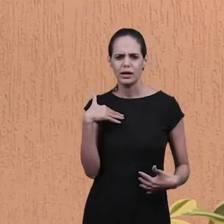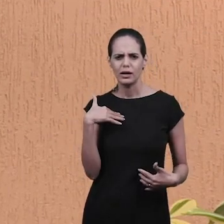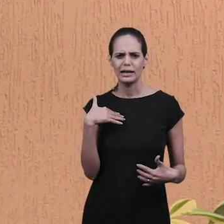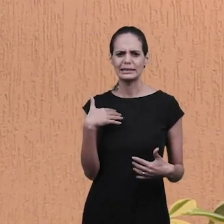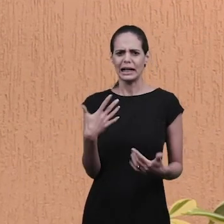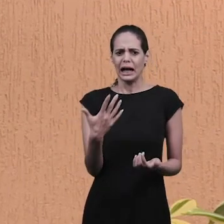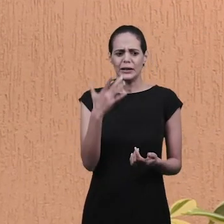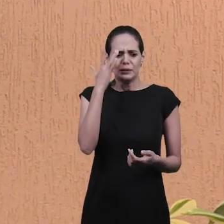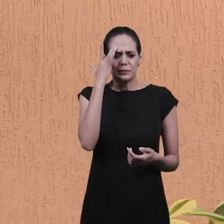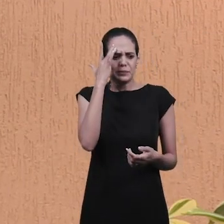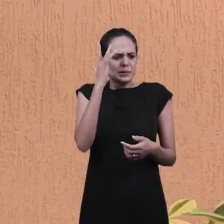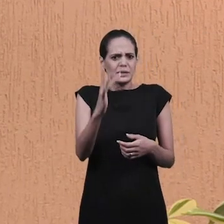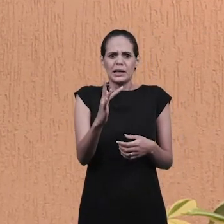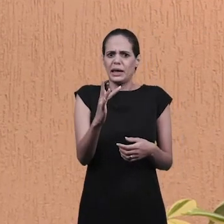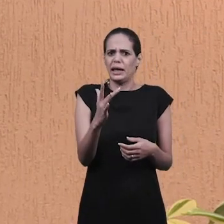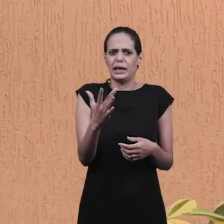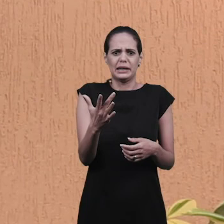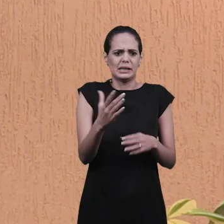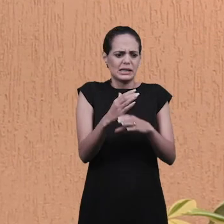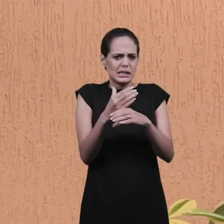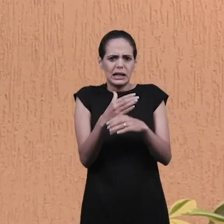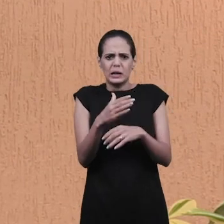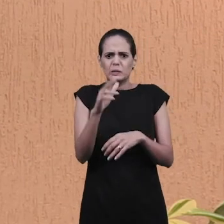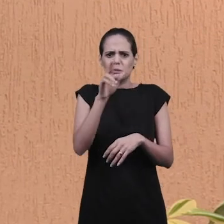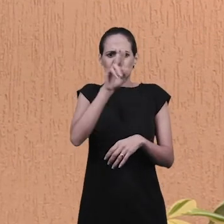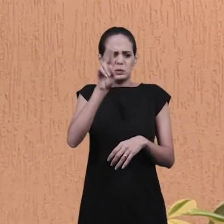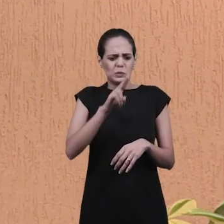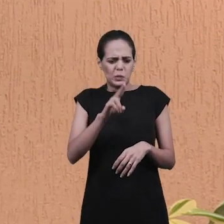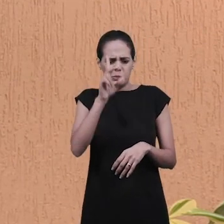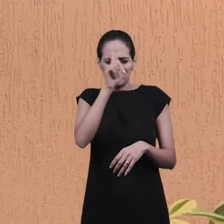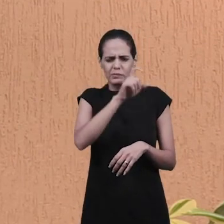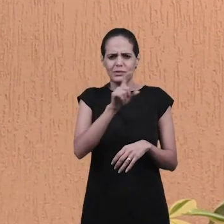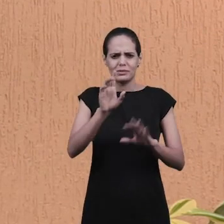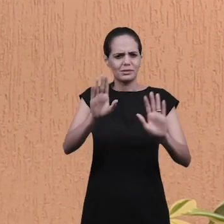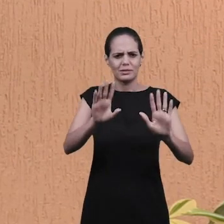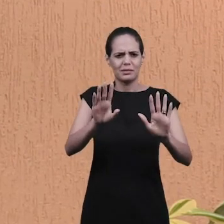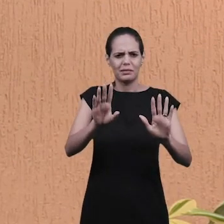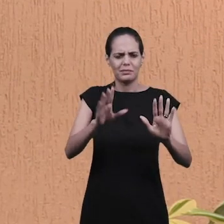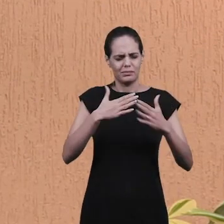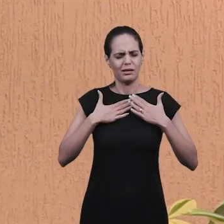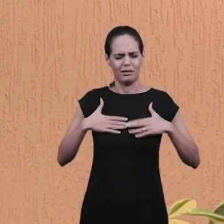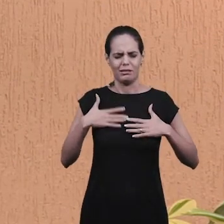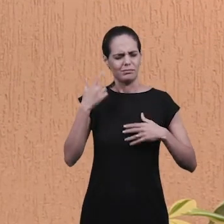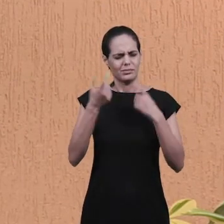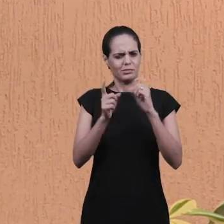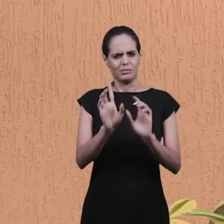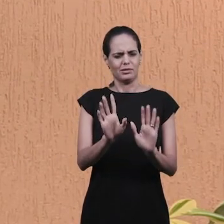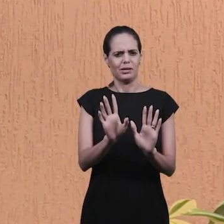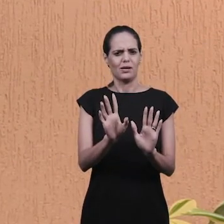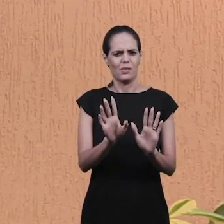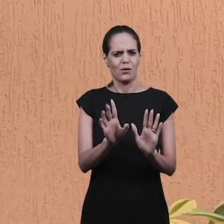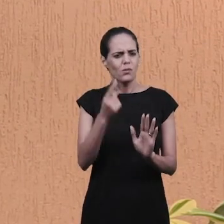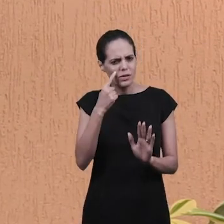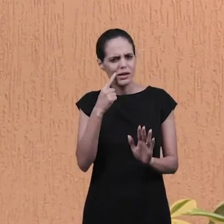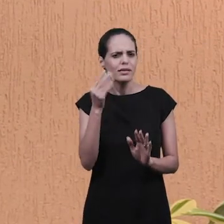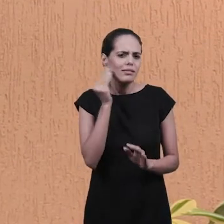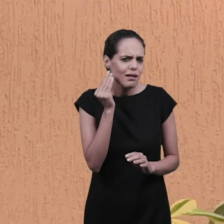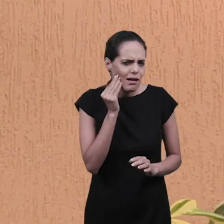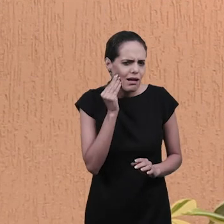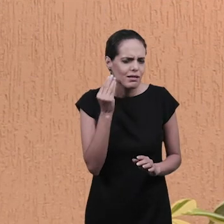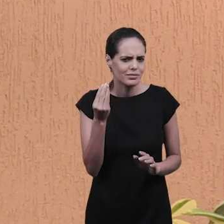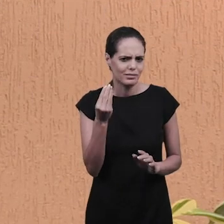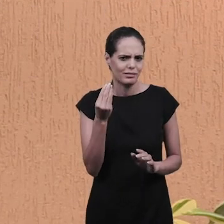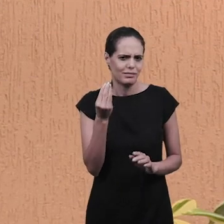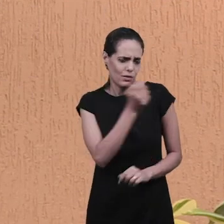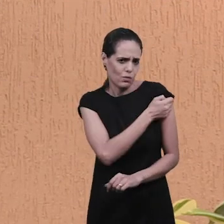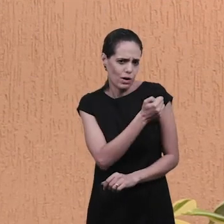l'enfant avec ce problème cérébral. Ah, je ne sais pas le diagnostic, je ne sais pas les noms de maladies. C'est